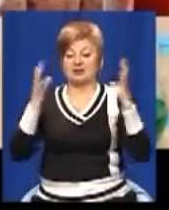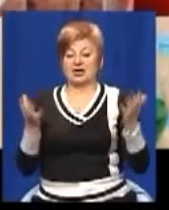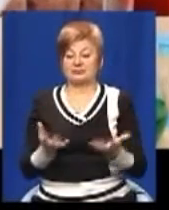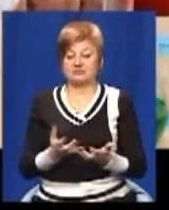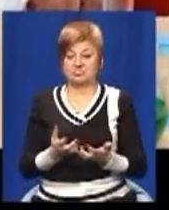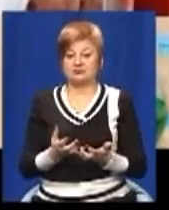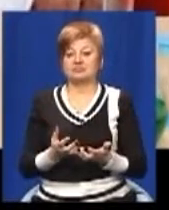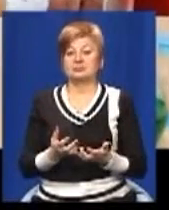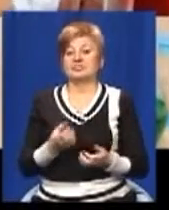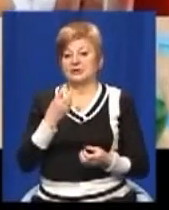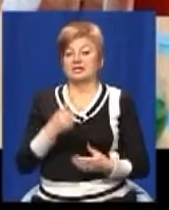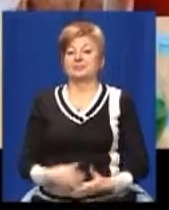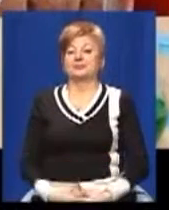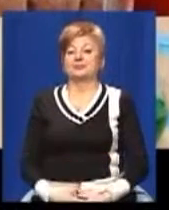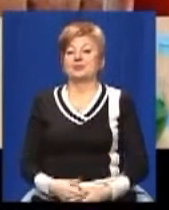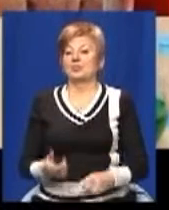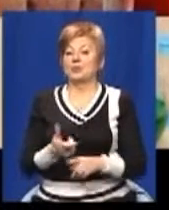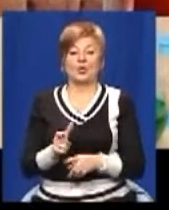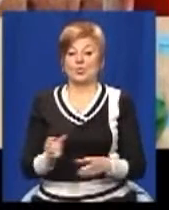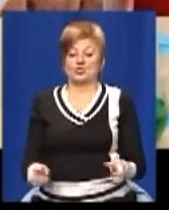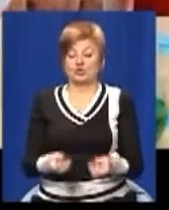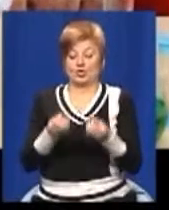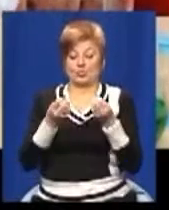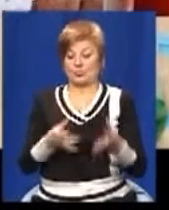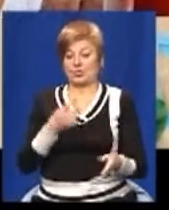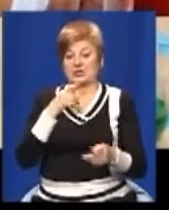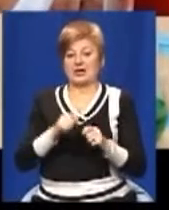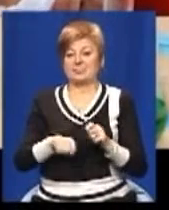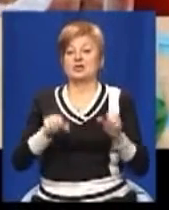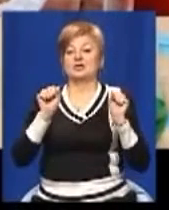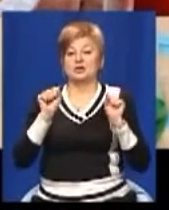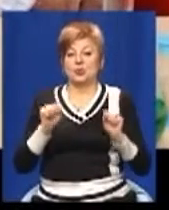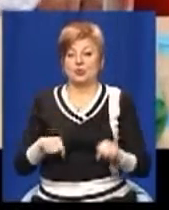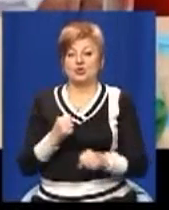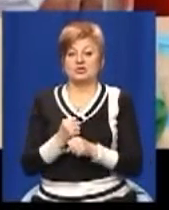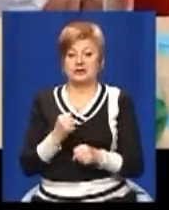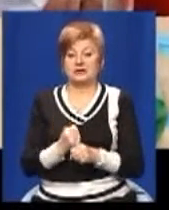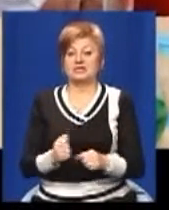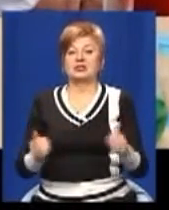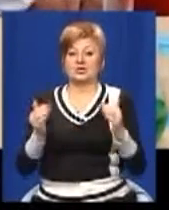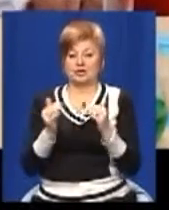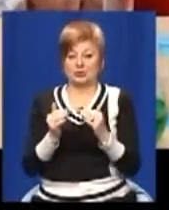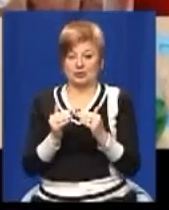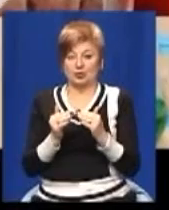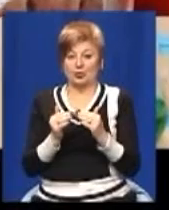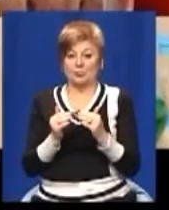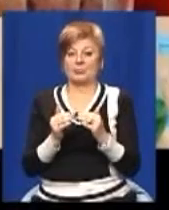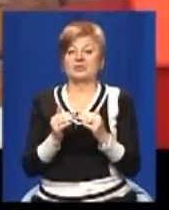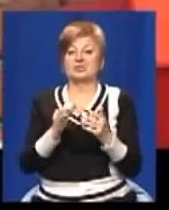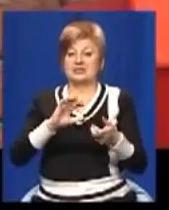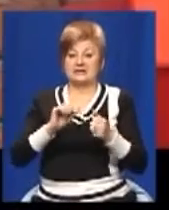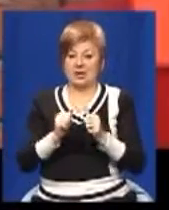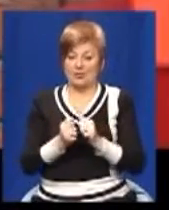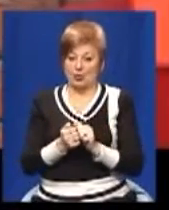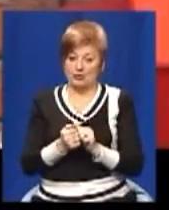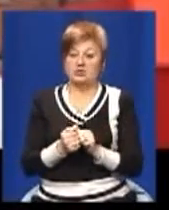ми її надмухаємо. Це дуже простий експеримент, який можна зробити і вдома, тож запам'ятовуйте.